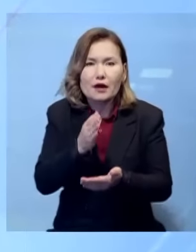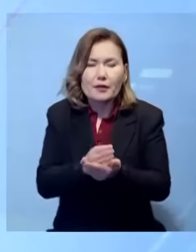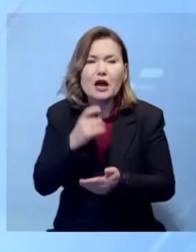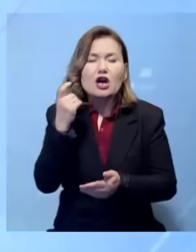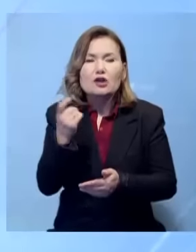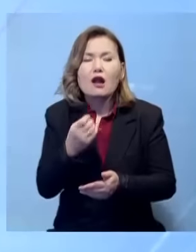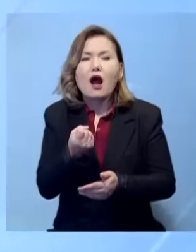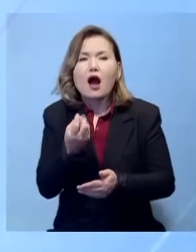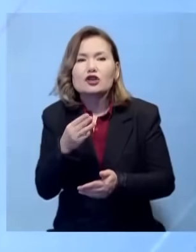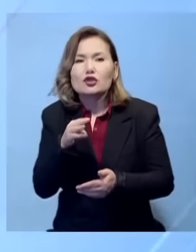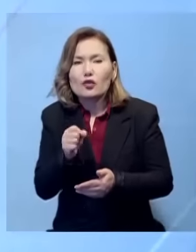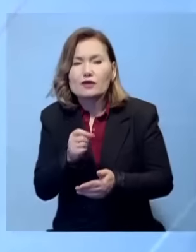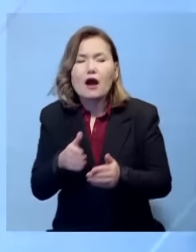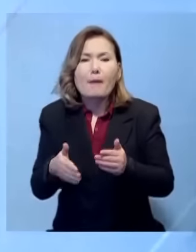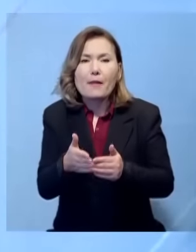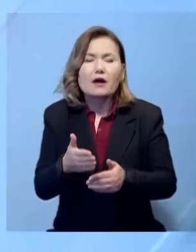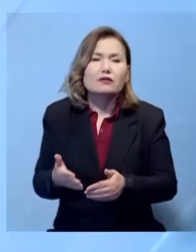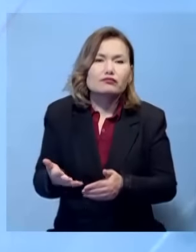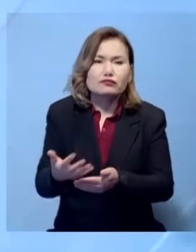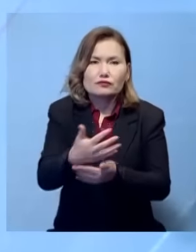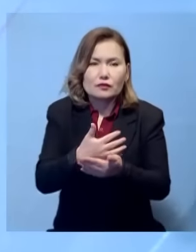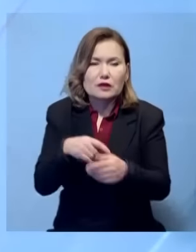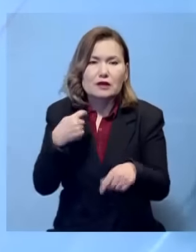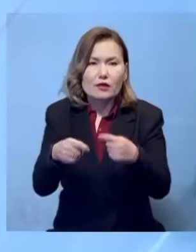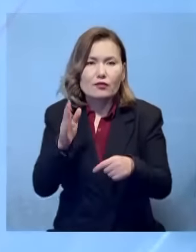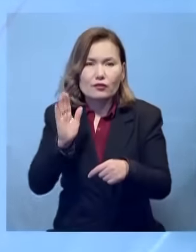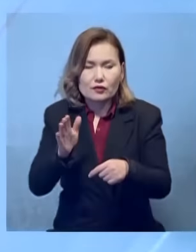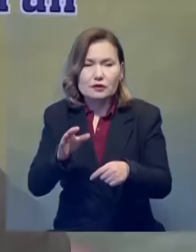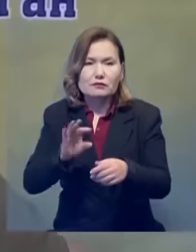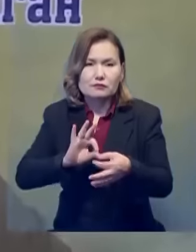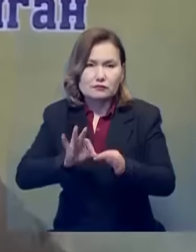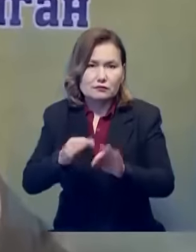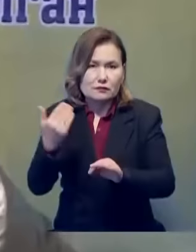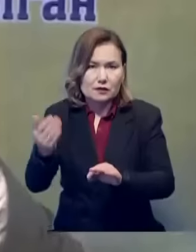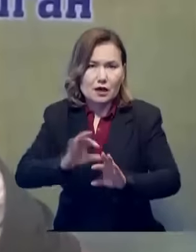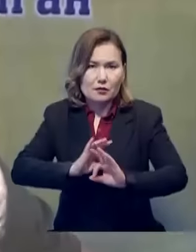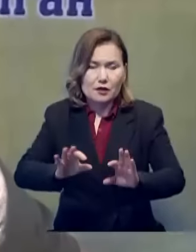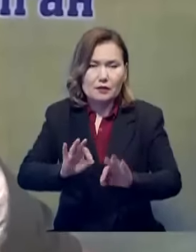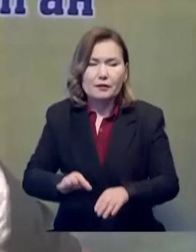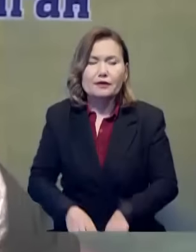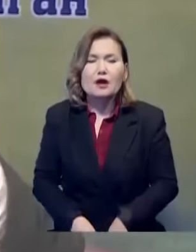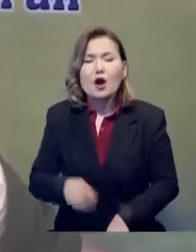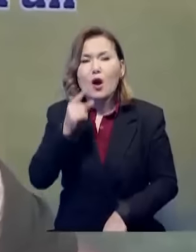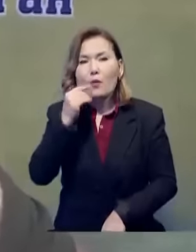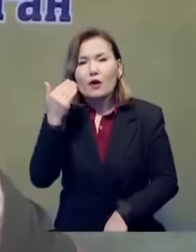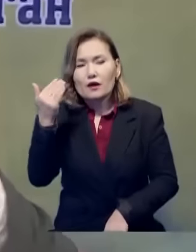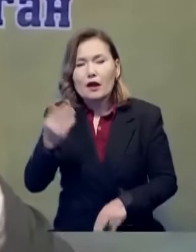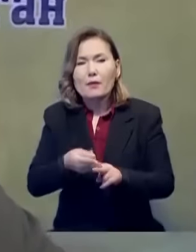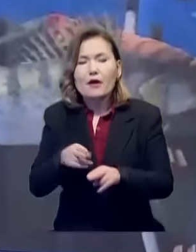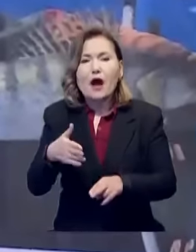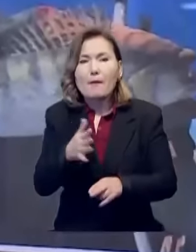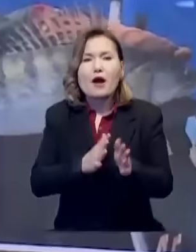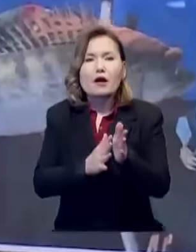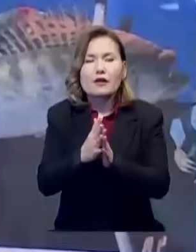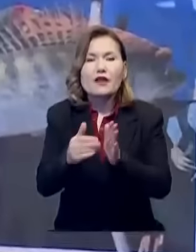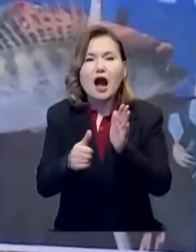қанша тонна өнім алуды жоспарлап отыр. Әріптесім анықтап көрді. Дәуіт Әлі Әбдірахман тауарлы балық өсірумен